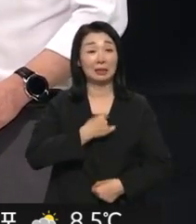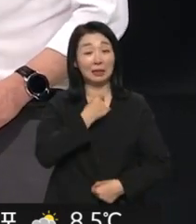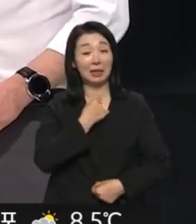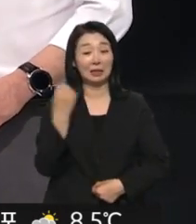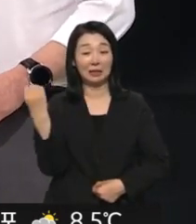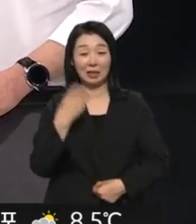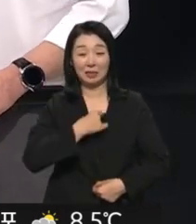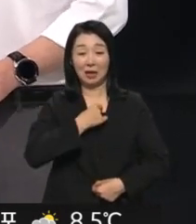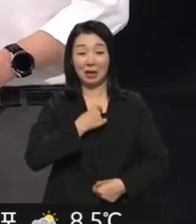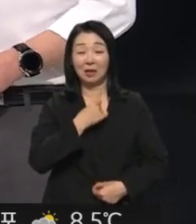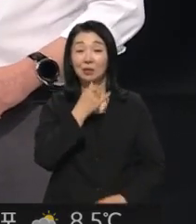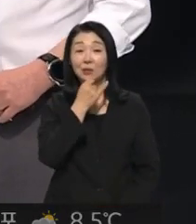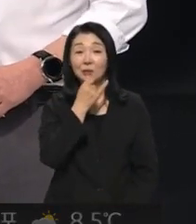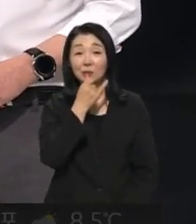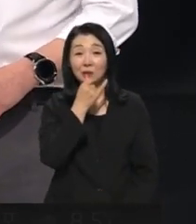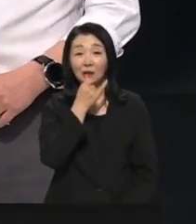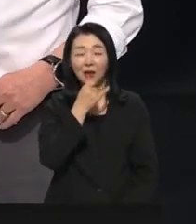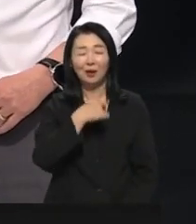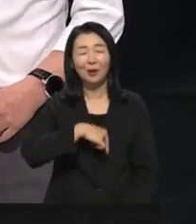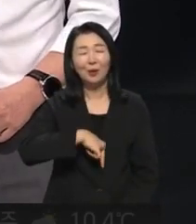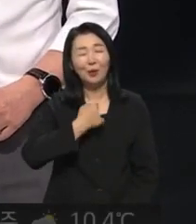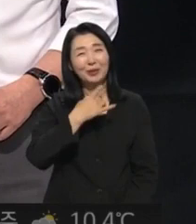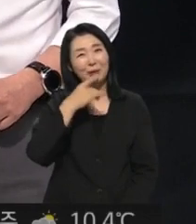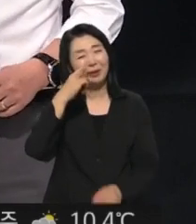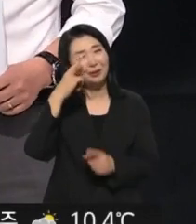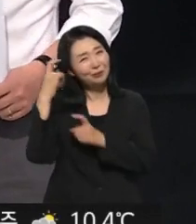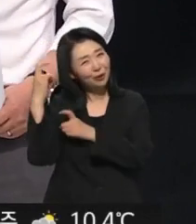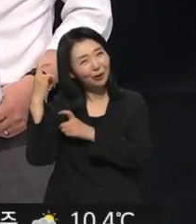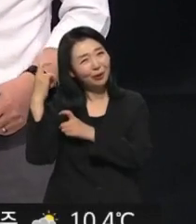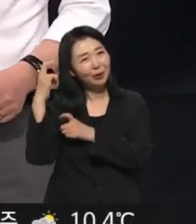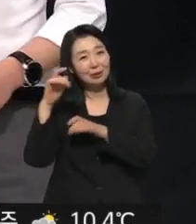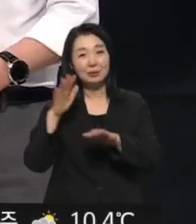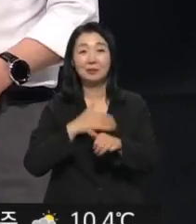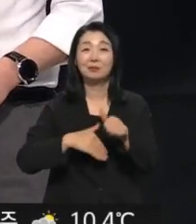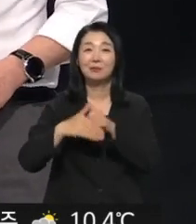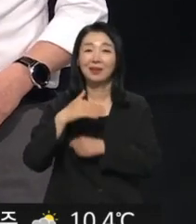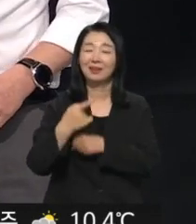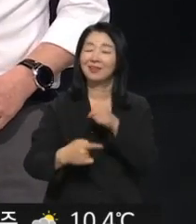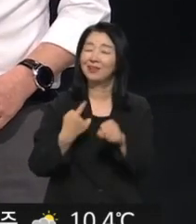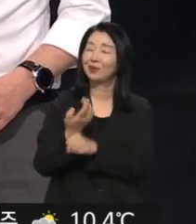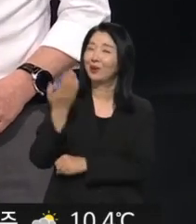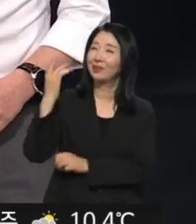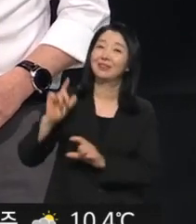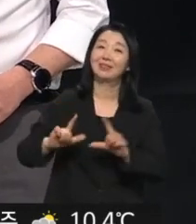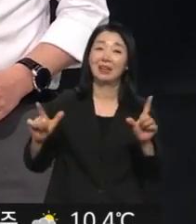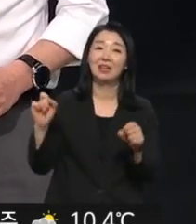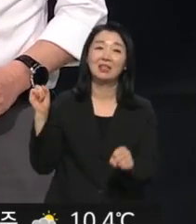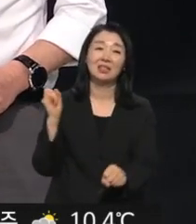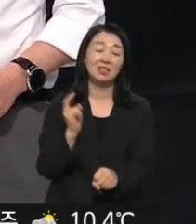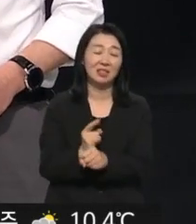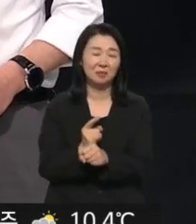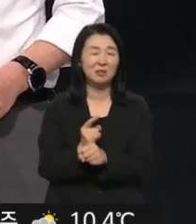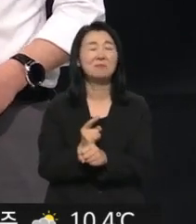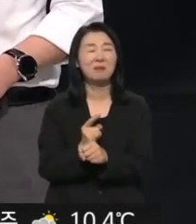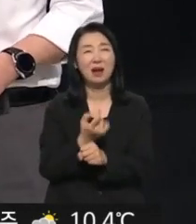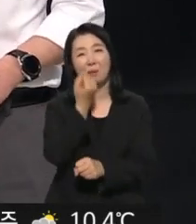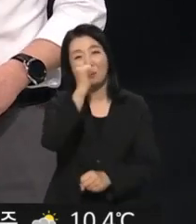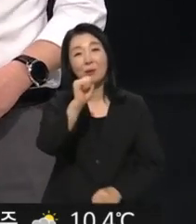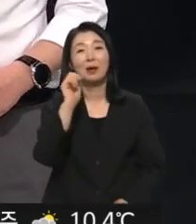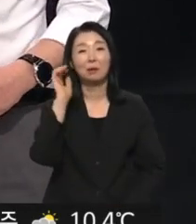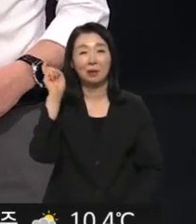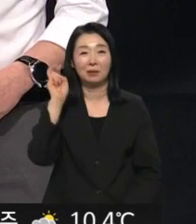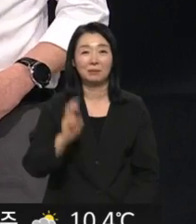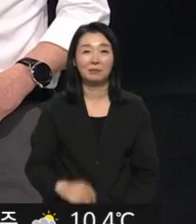후보. 혼자만의 추억인 걸까요? 지금의 상황, 1년 전 그날 이미 예고됐던 건지도